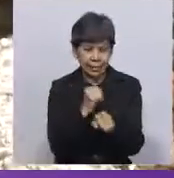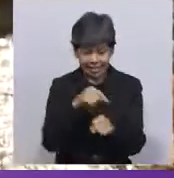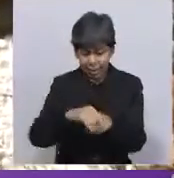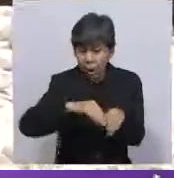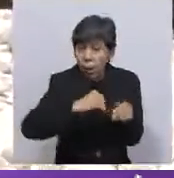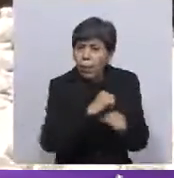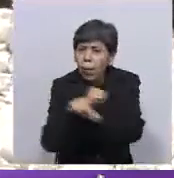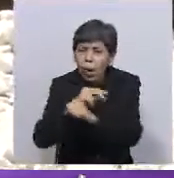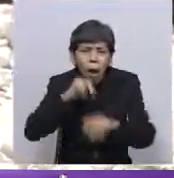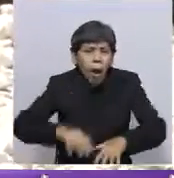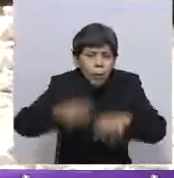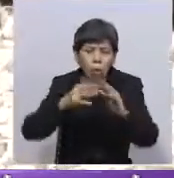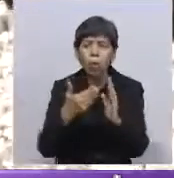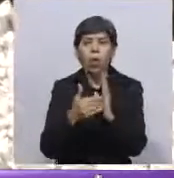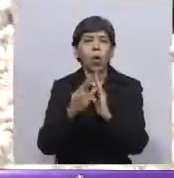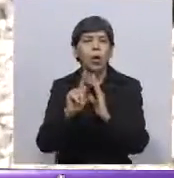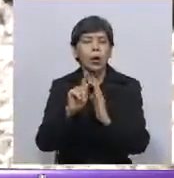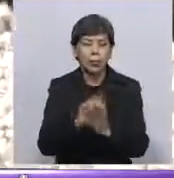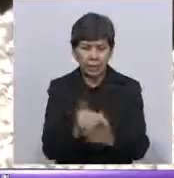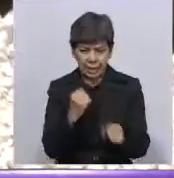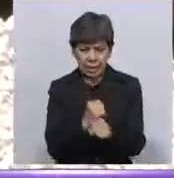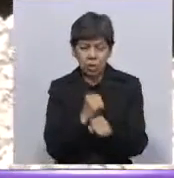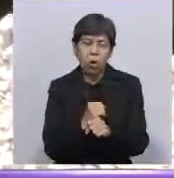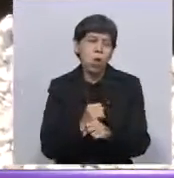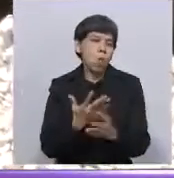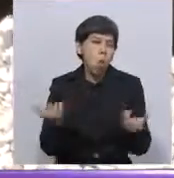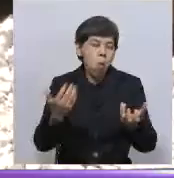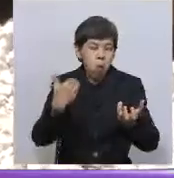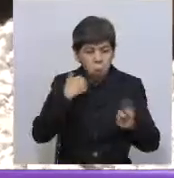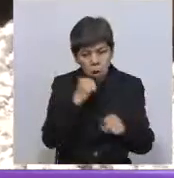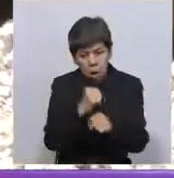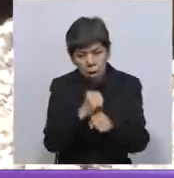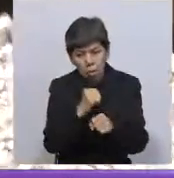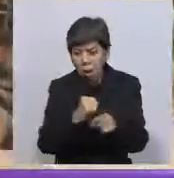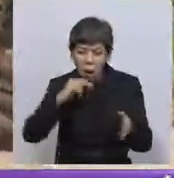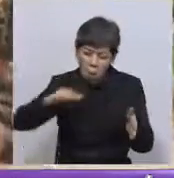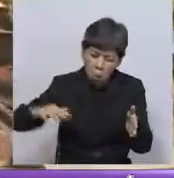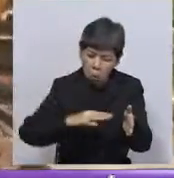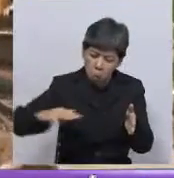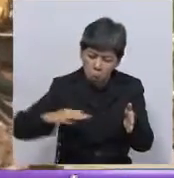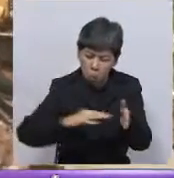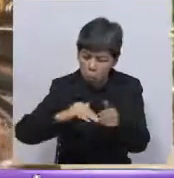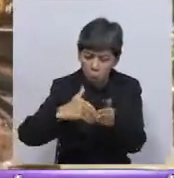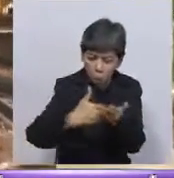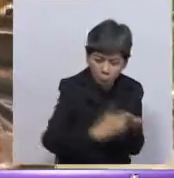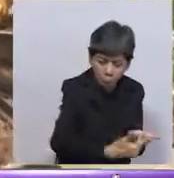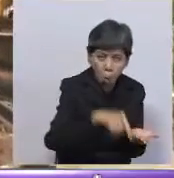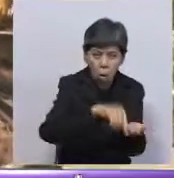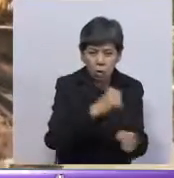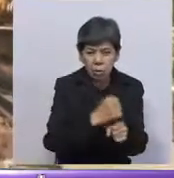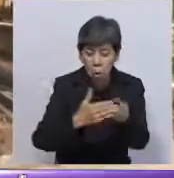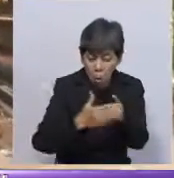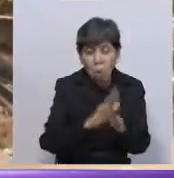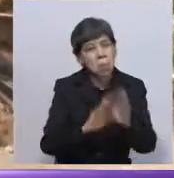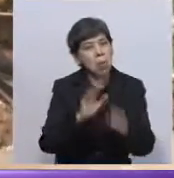แนวป้องกันน้ำท่วมของจังหวัดขอนแก่นและได้รับความเสียหายจากการถูกกระแสน้ำกัดเซาะจนขาดจากกันระยะท